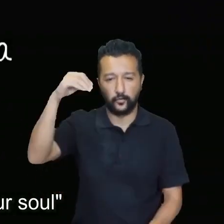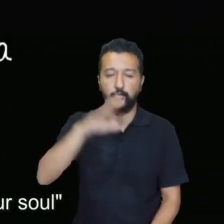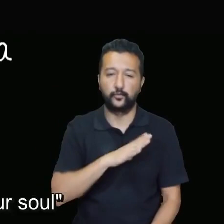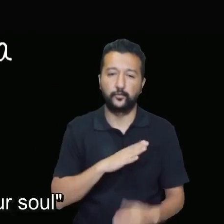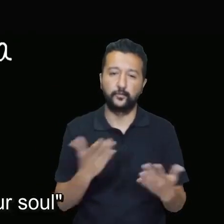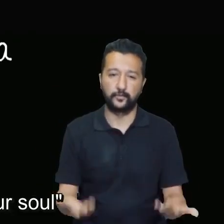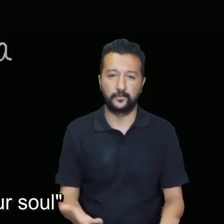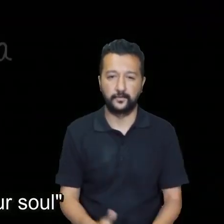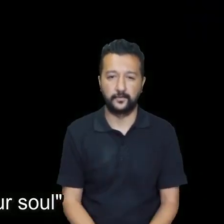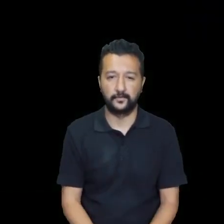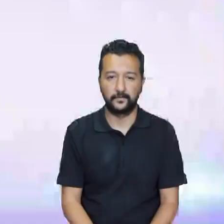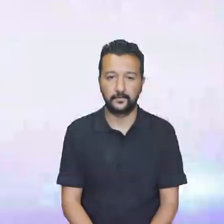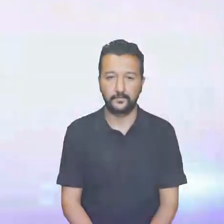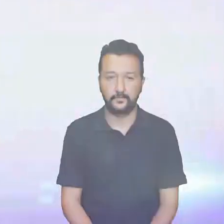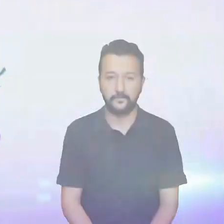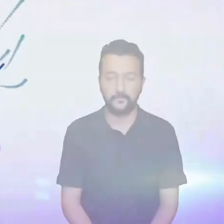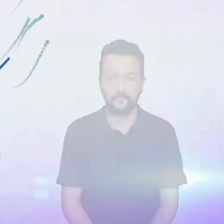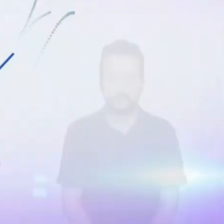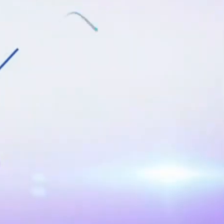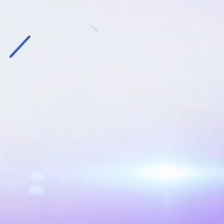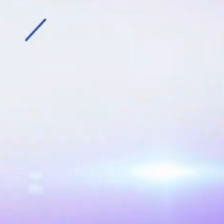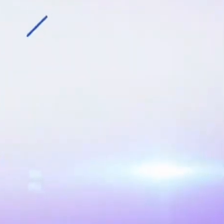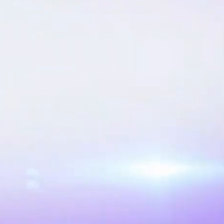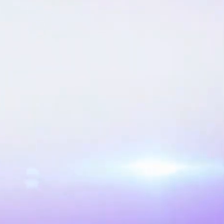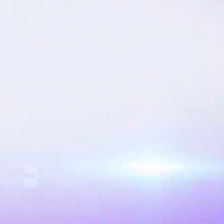tarafından BSK yapıma yaptırılmıştır 2016